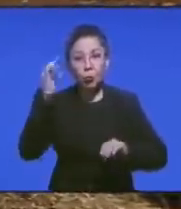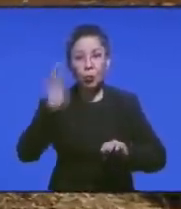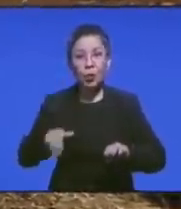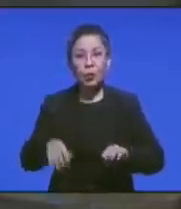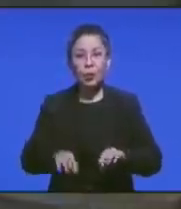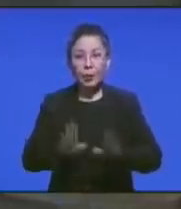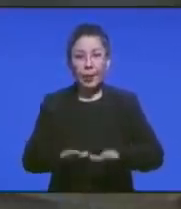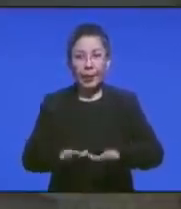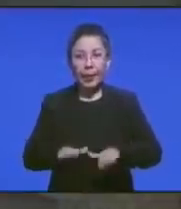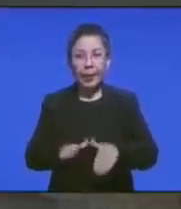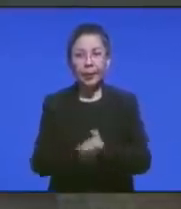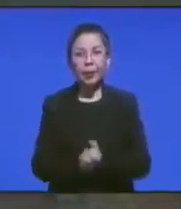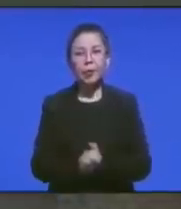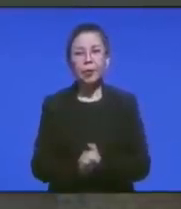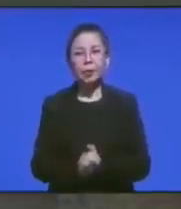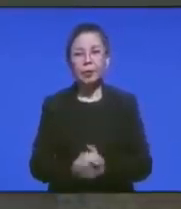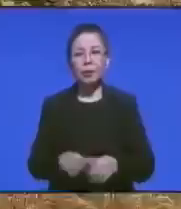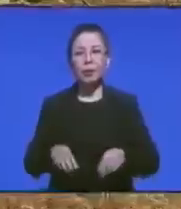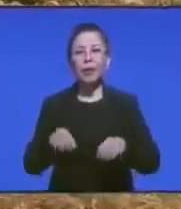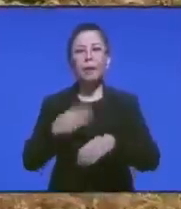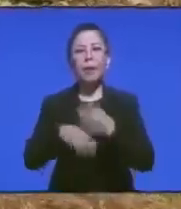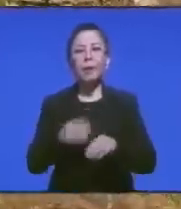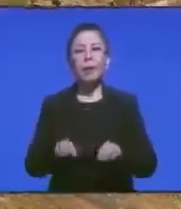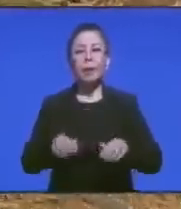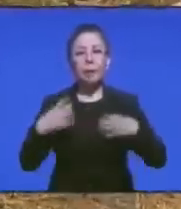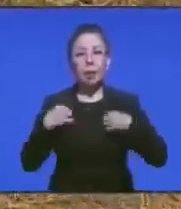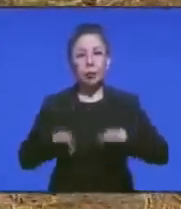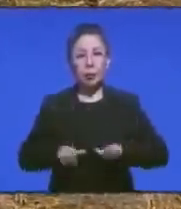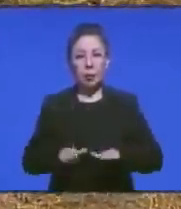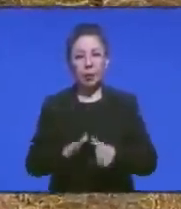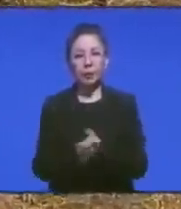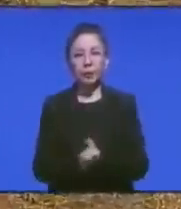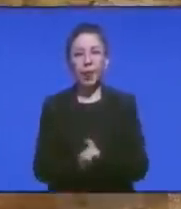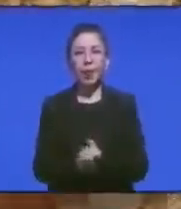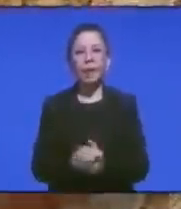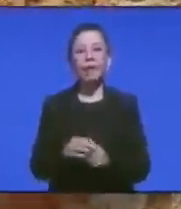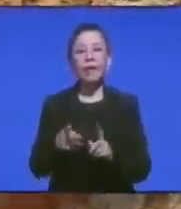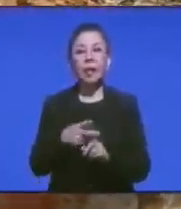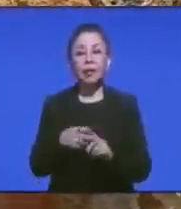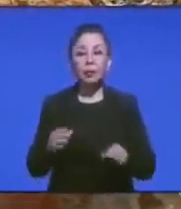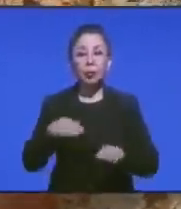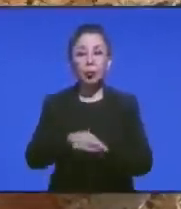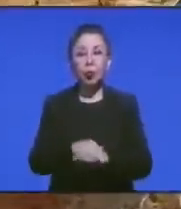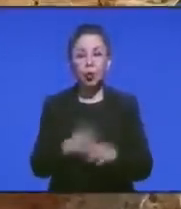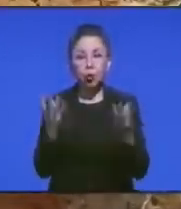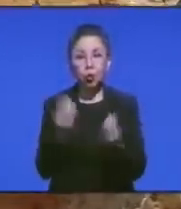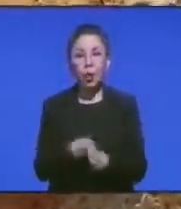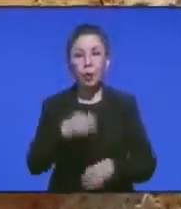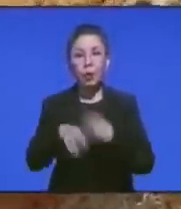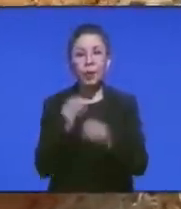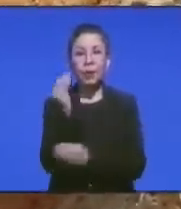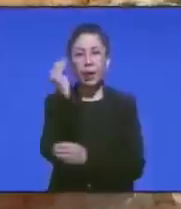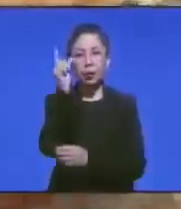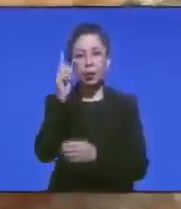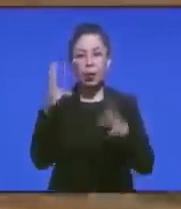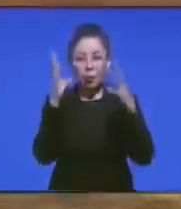bekerja sebagai penjahit di industri garment. Federasi Buruh Lintas Pabrik mencatat jumlah pabrik di kawasan Jakarta Utara